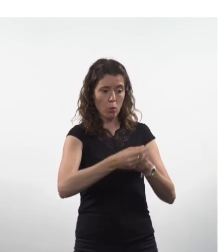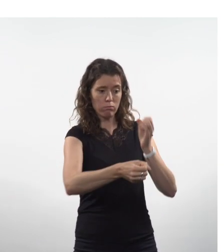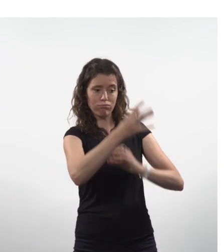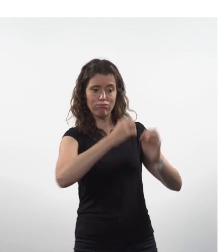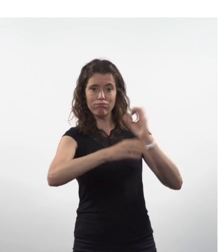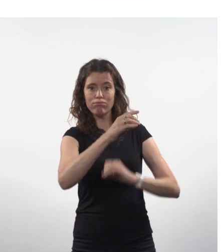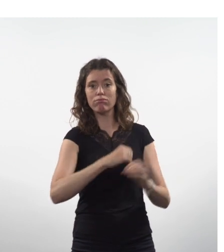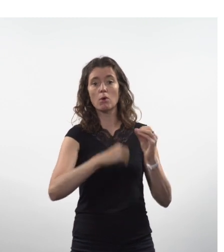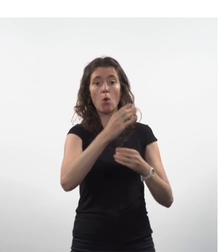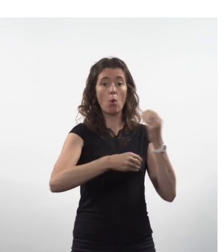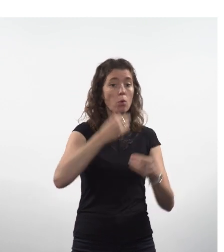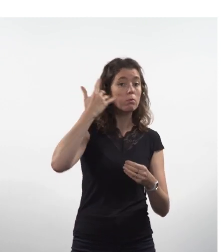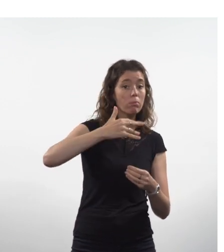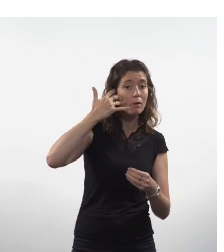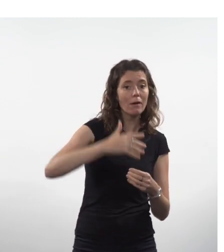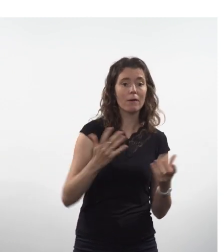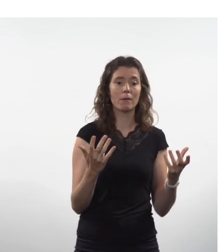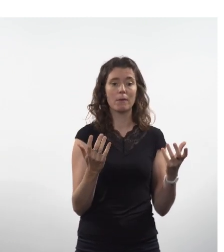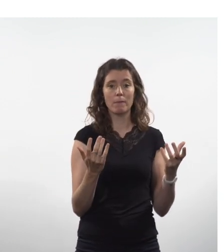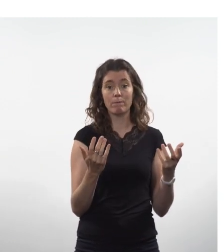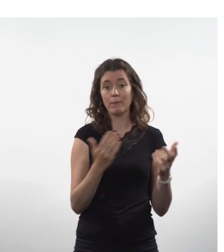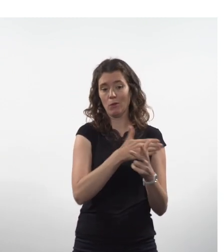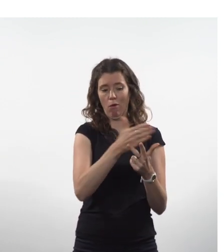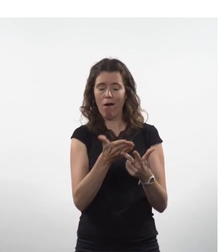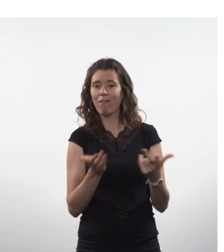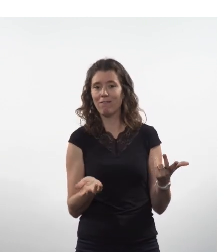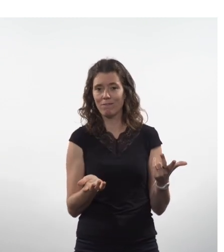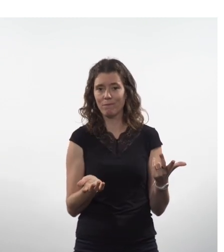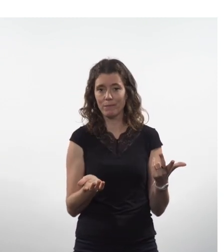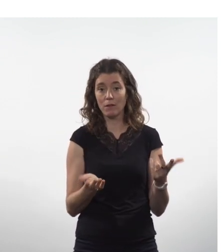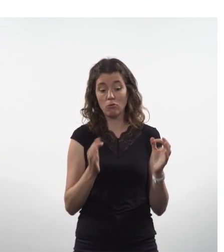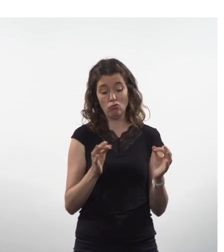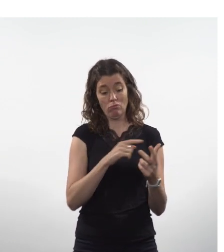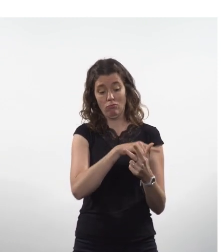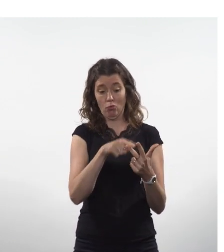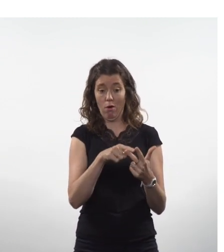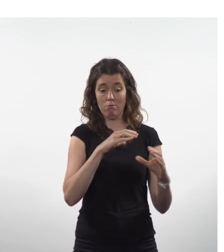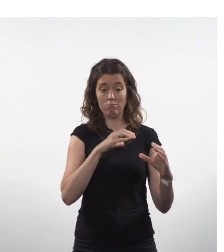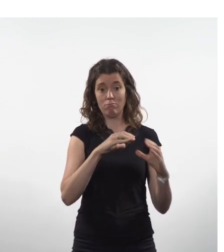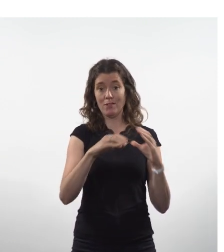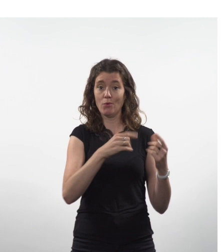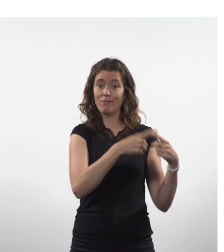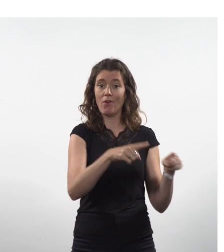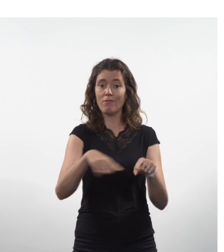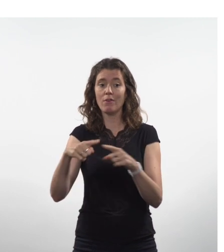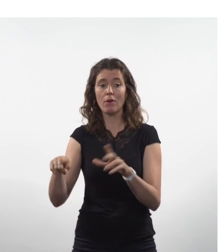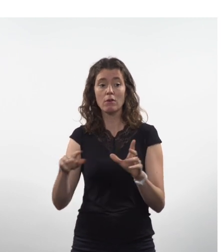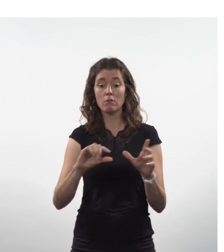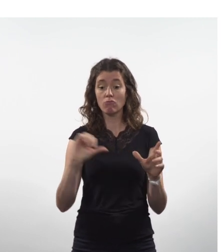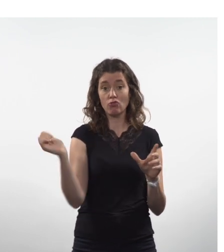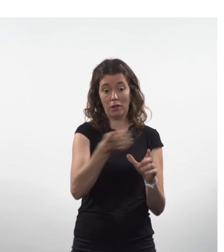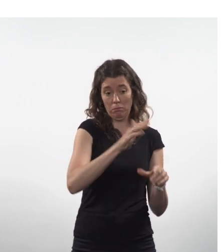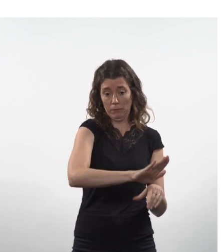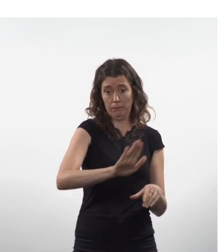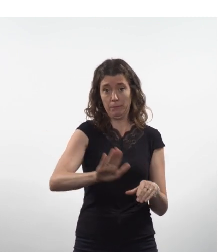langue française parlée complétée ou bien la langue des signes? Alors, ces trois différents modes de communication sont variés en fonction du profil de la